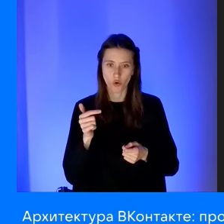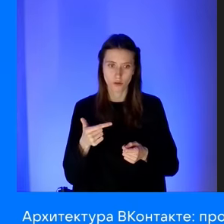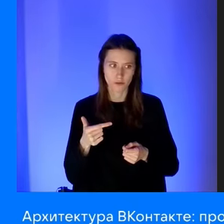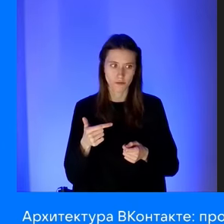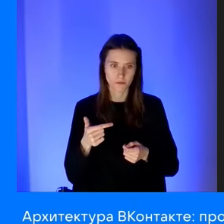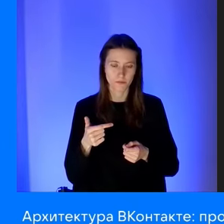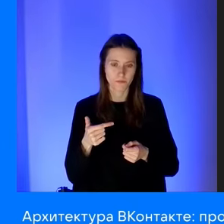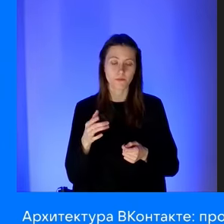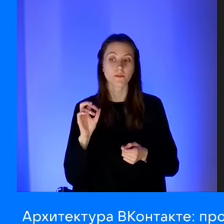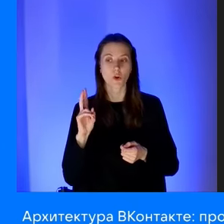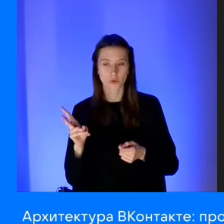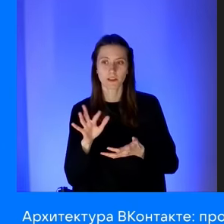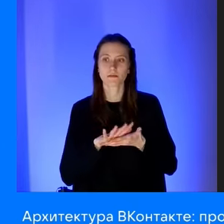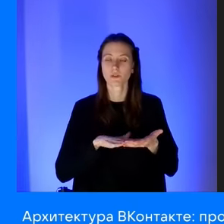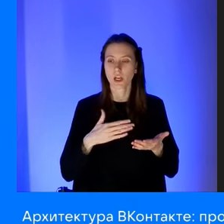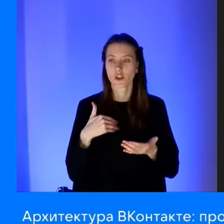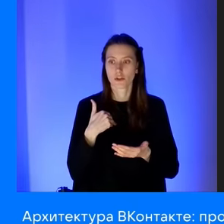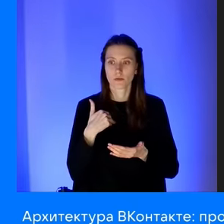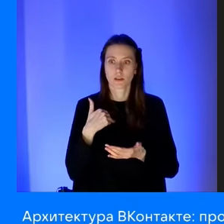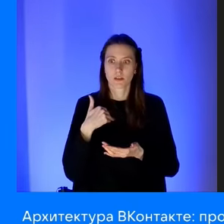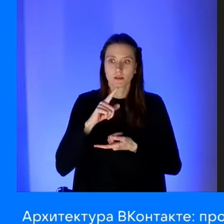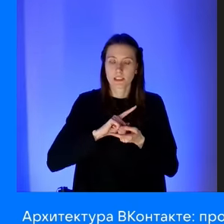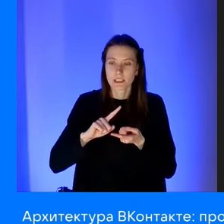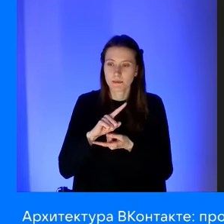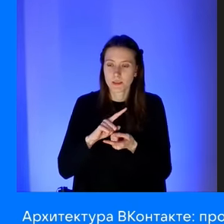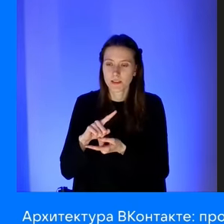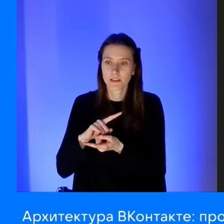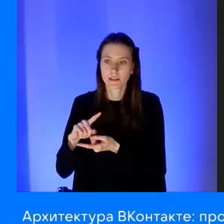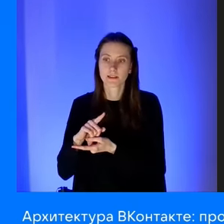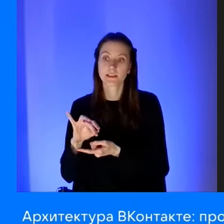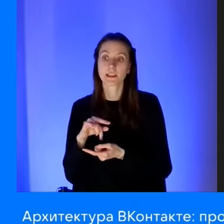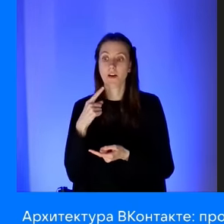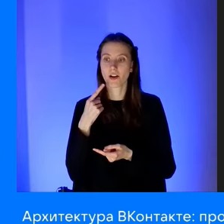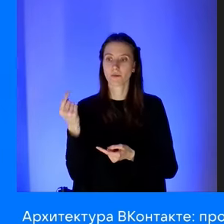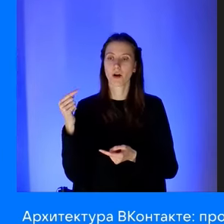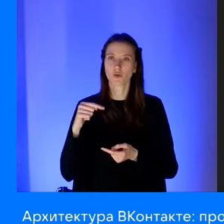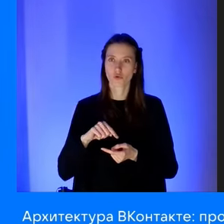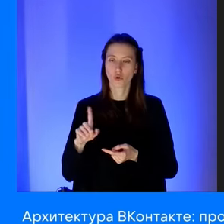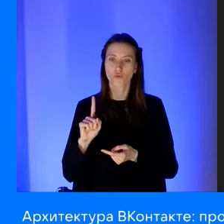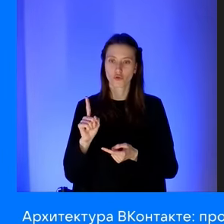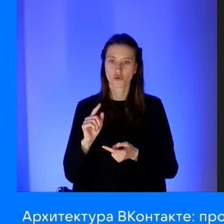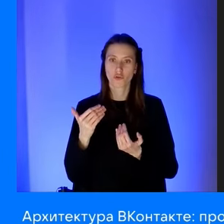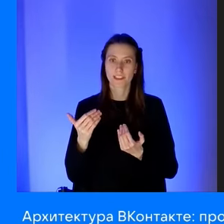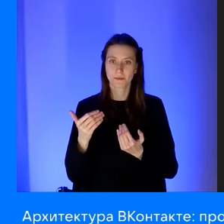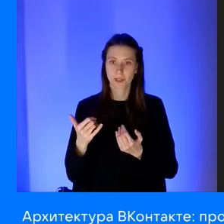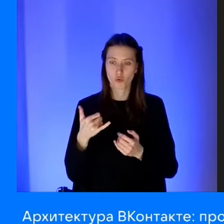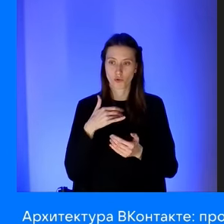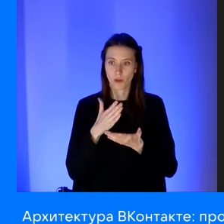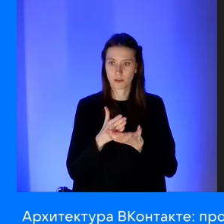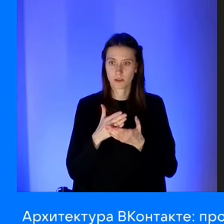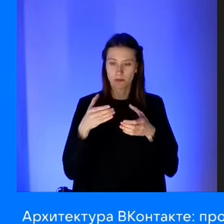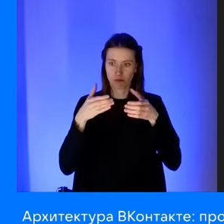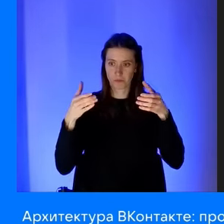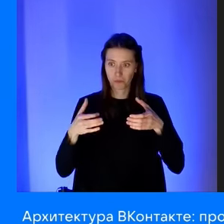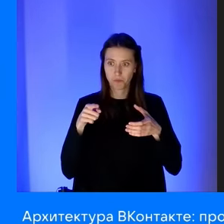Окей дальше мы пошли ещ дальше и говорим о том что конфигуратор теперь не управляет ролями